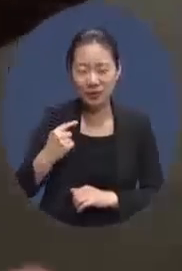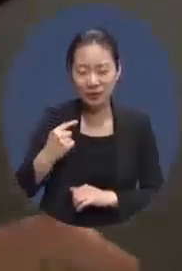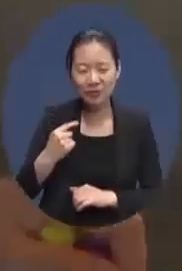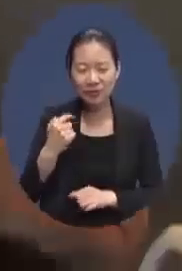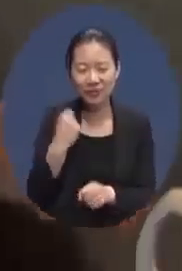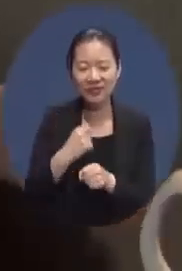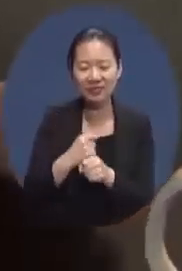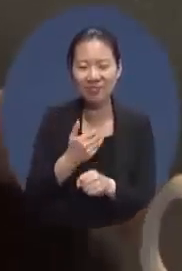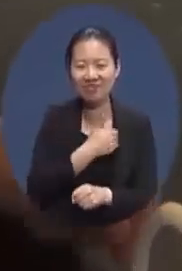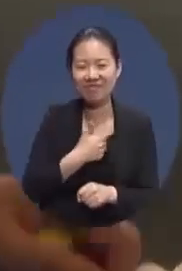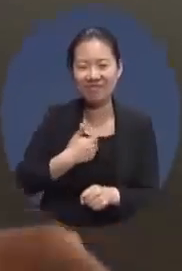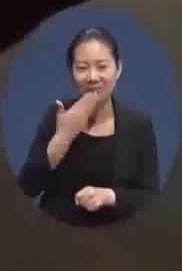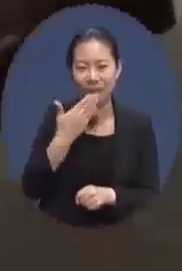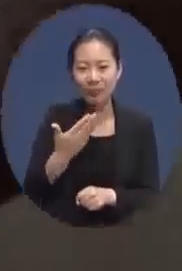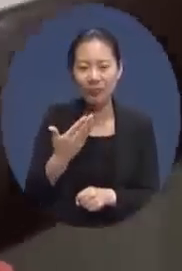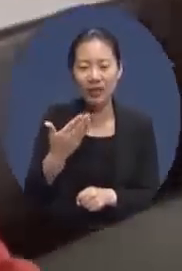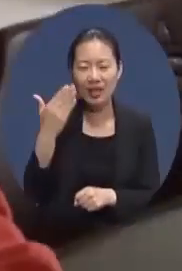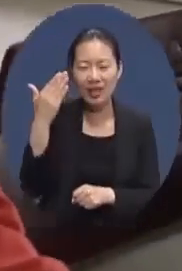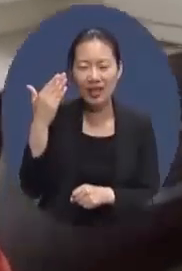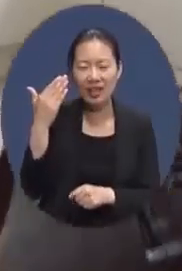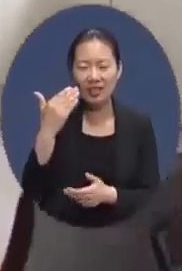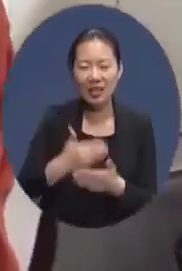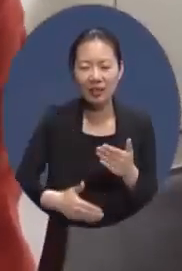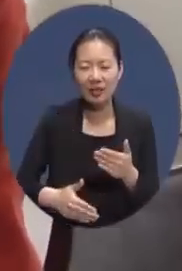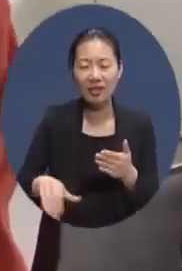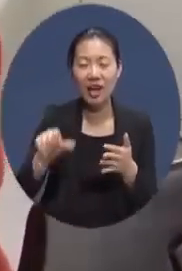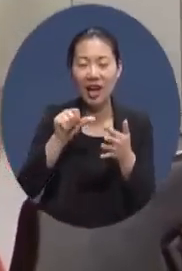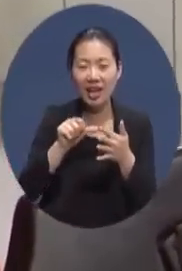녹아서 자 이제 남은 건 희준이의 냉정한 평가